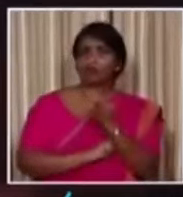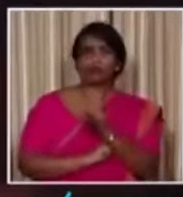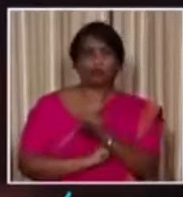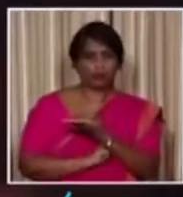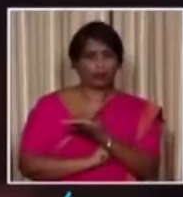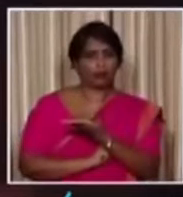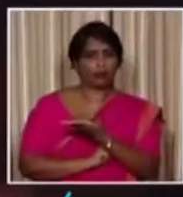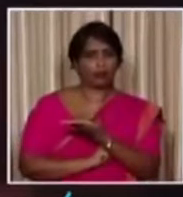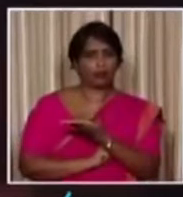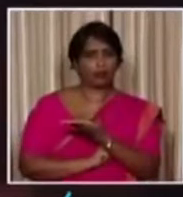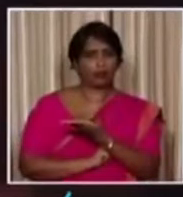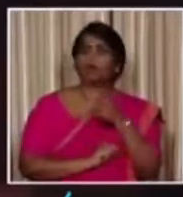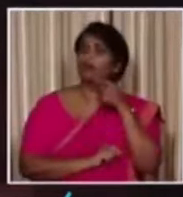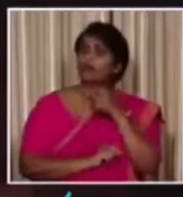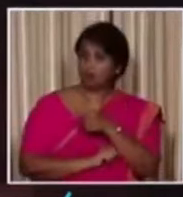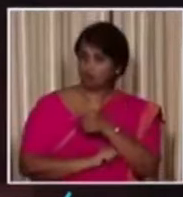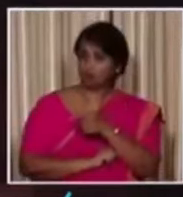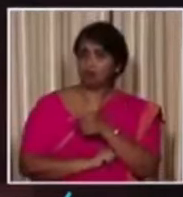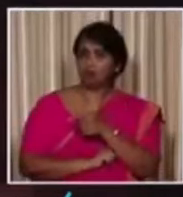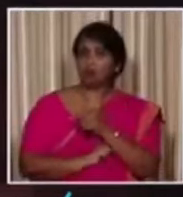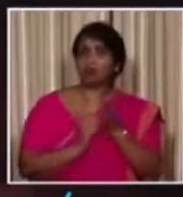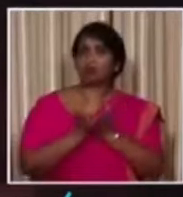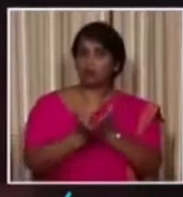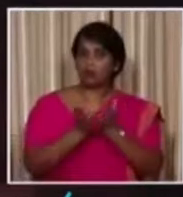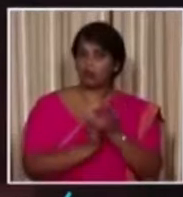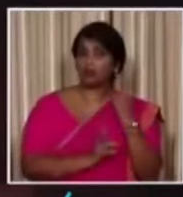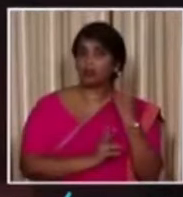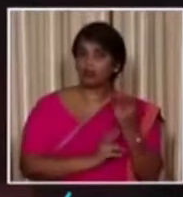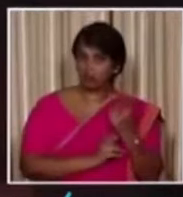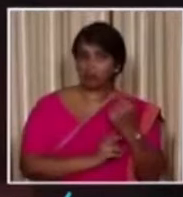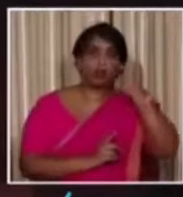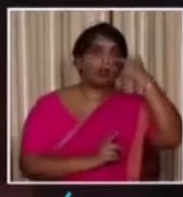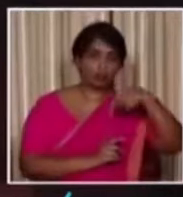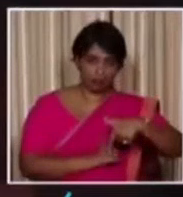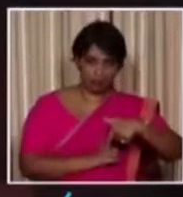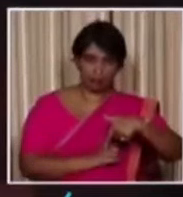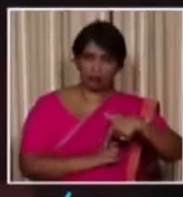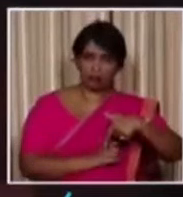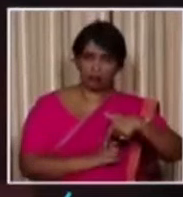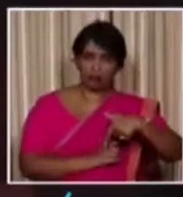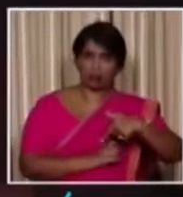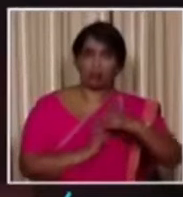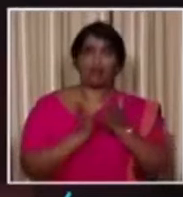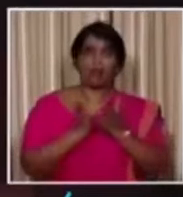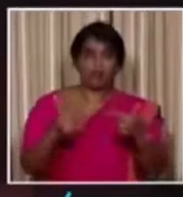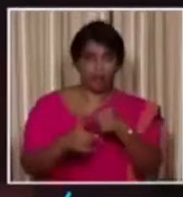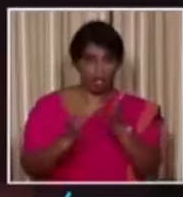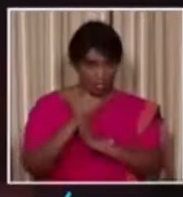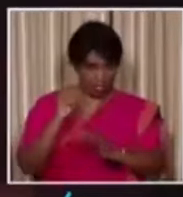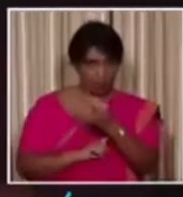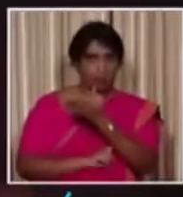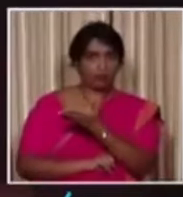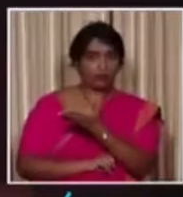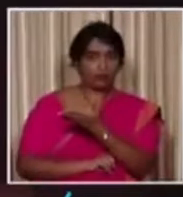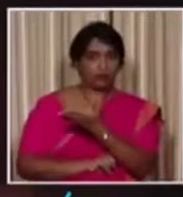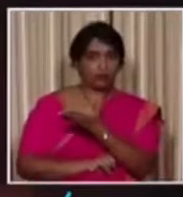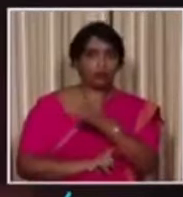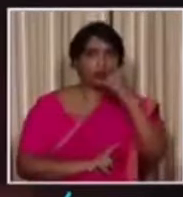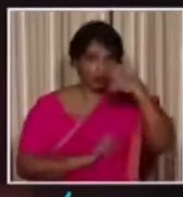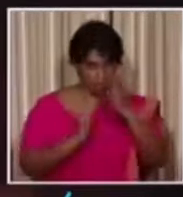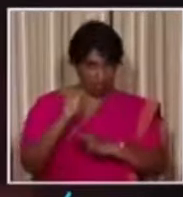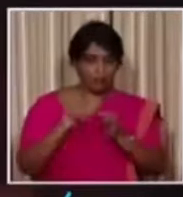සල්ලි. එතකොට අර යාත්‍රා දෙකට තෙල් ගැහුවේ වරාය ඇමතිවරයාද?